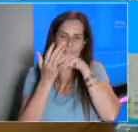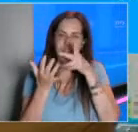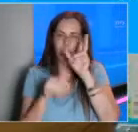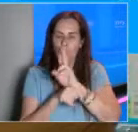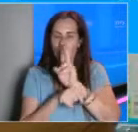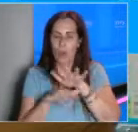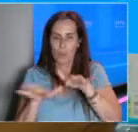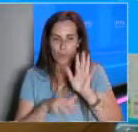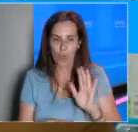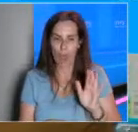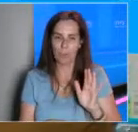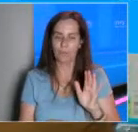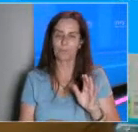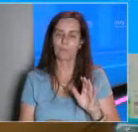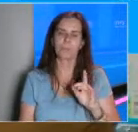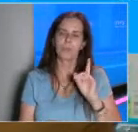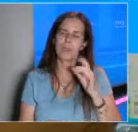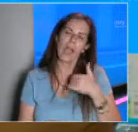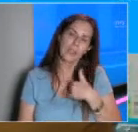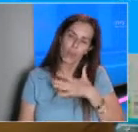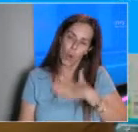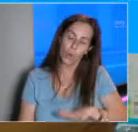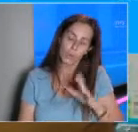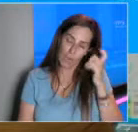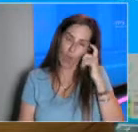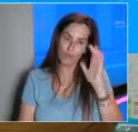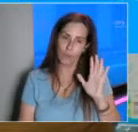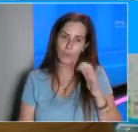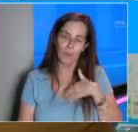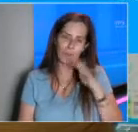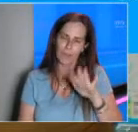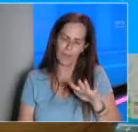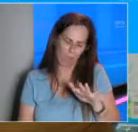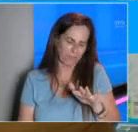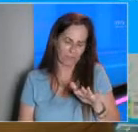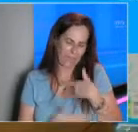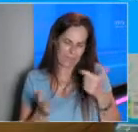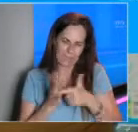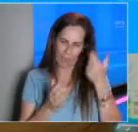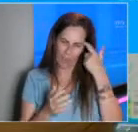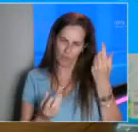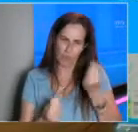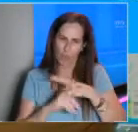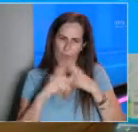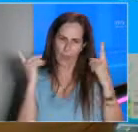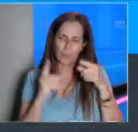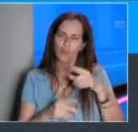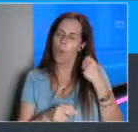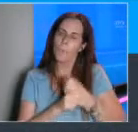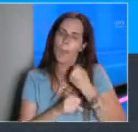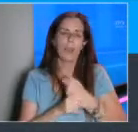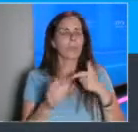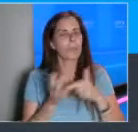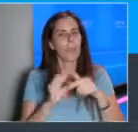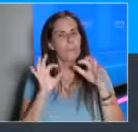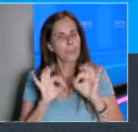את קיומה של הממשלה. אני רוצה להניח, ואני גם חזקה עליי, אין לי סיבה להניח אחרת, שהוא פעל